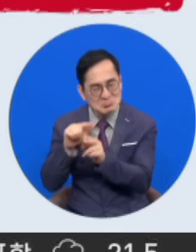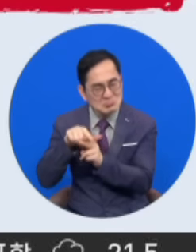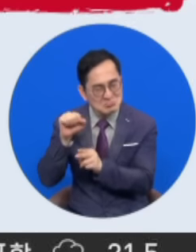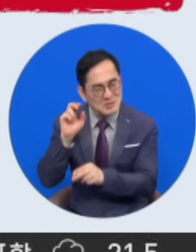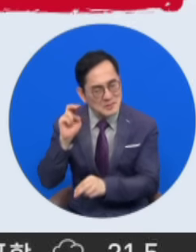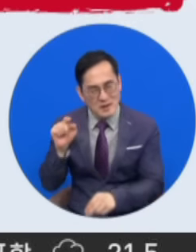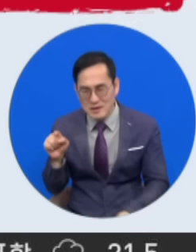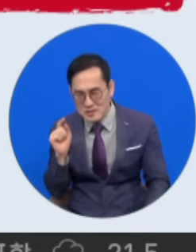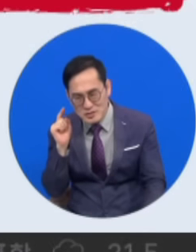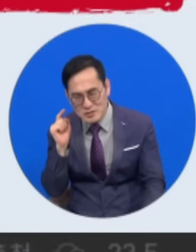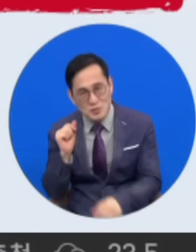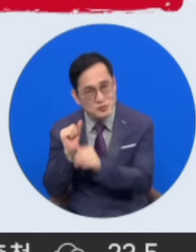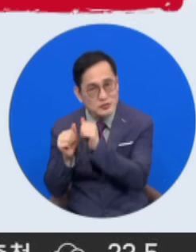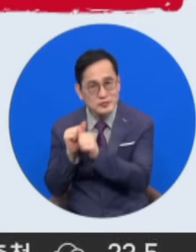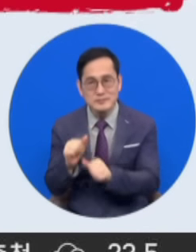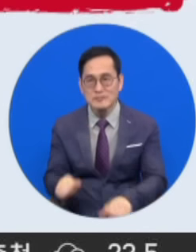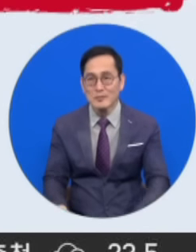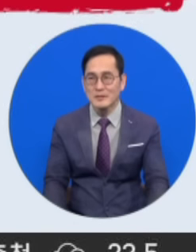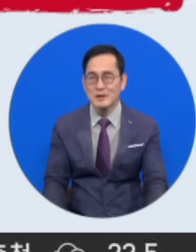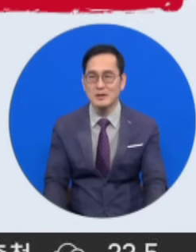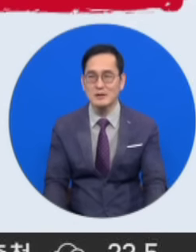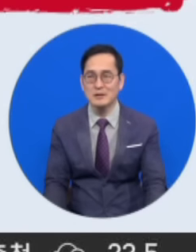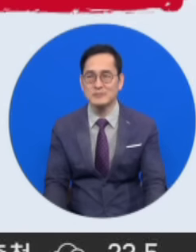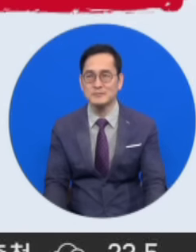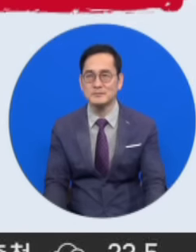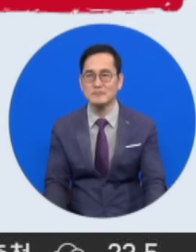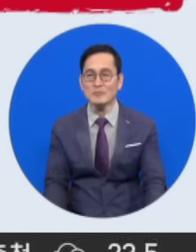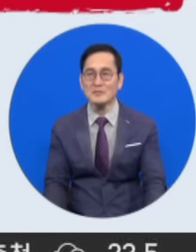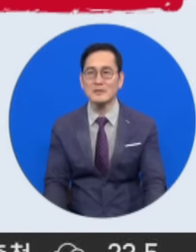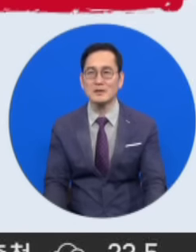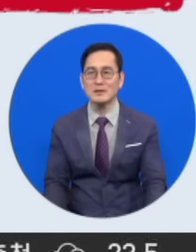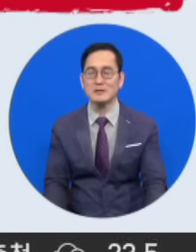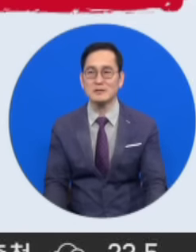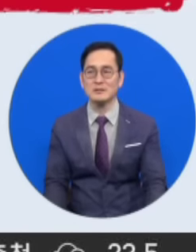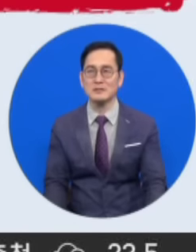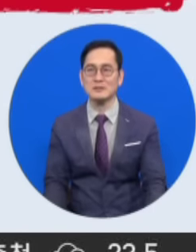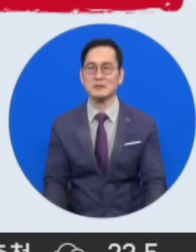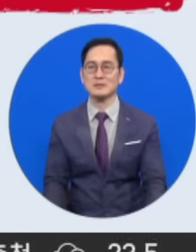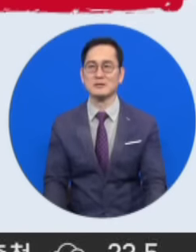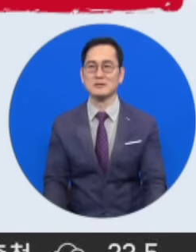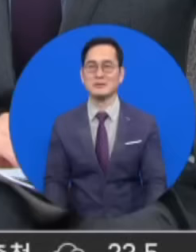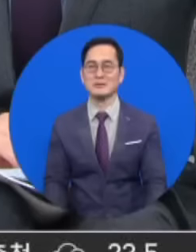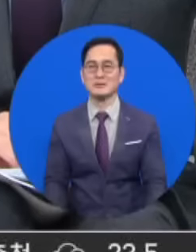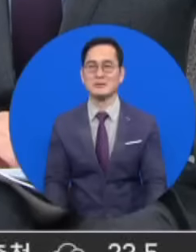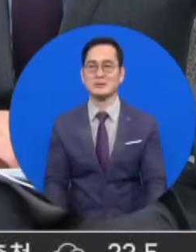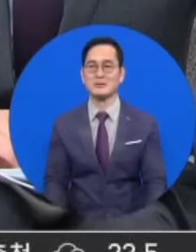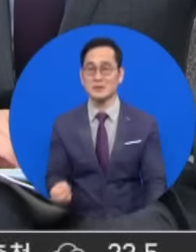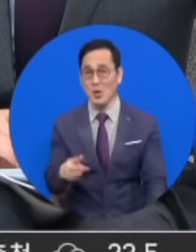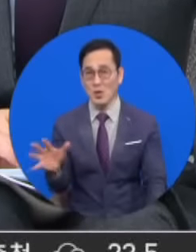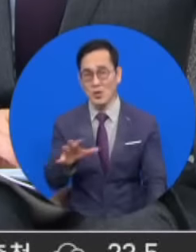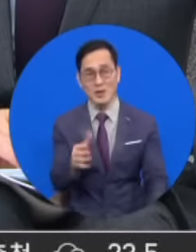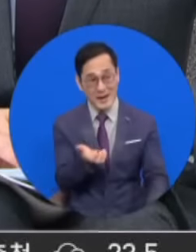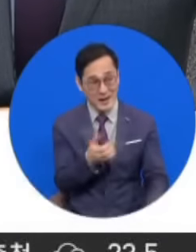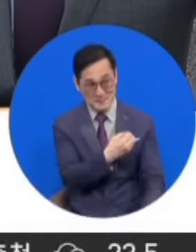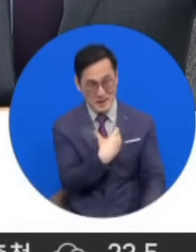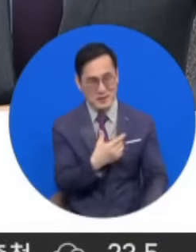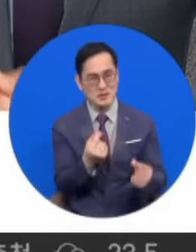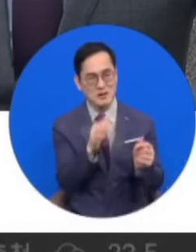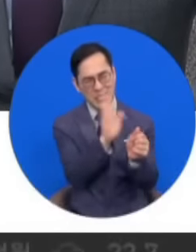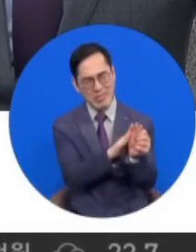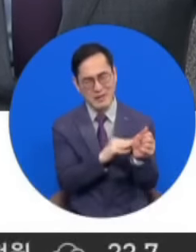보면은 좀 이항수 의원님 지적이 되게 뼈 아픈 게 네. 그러니까 다 맞는 말씀 같아요. 그러니까 이제 그